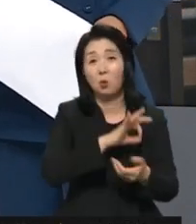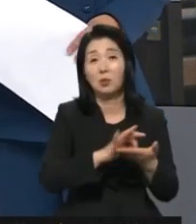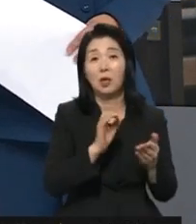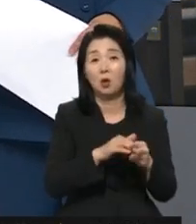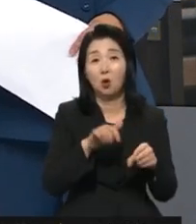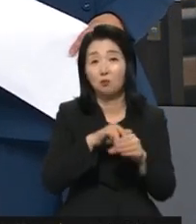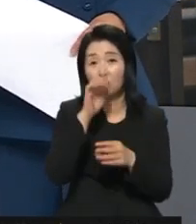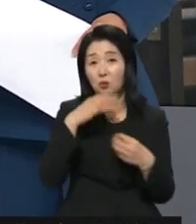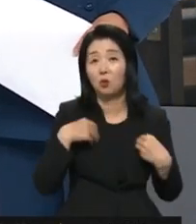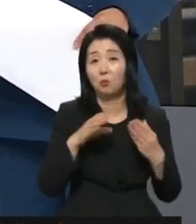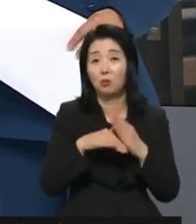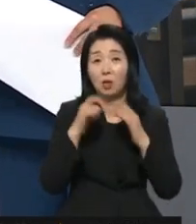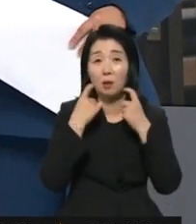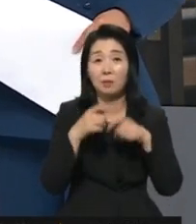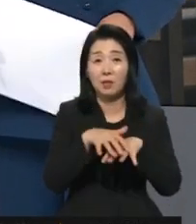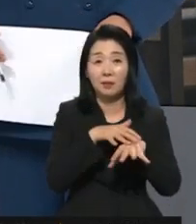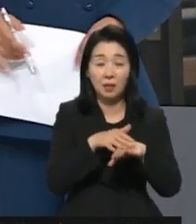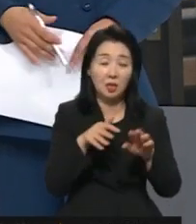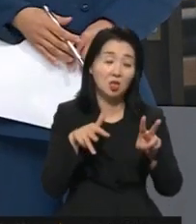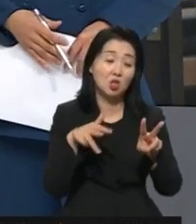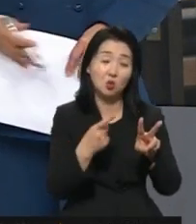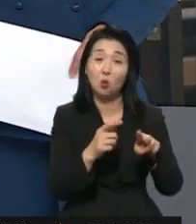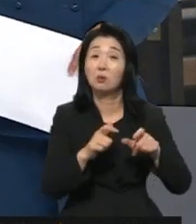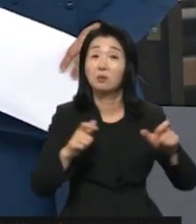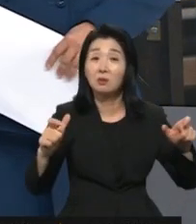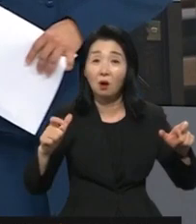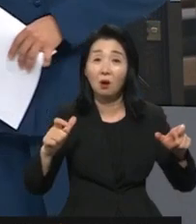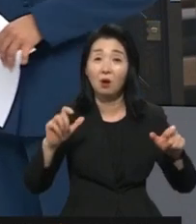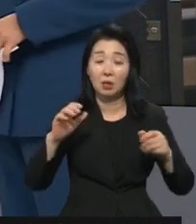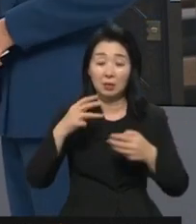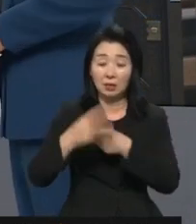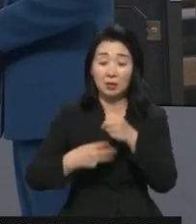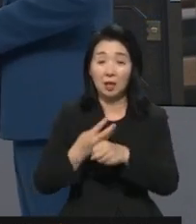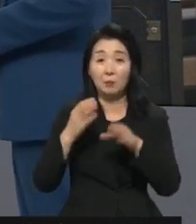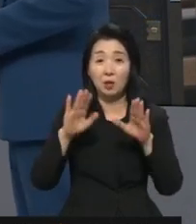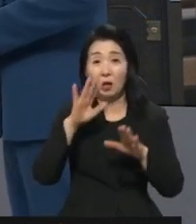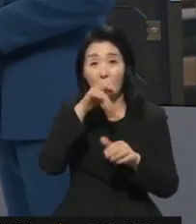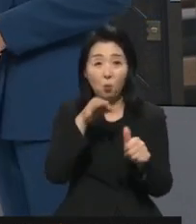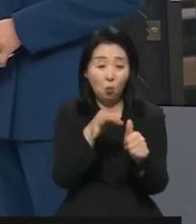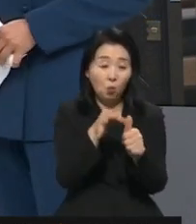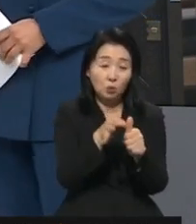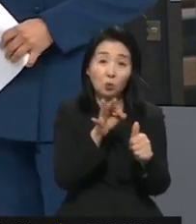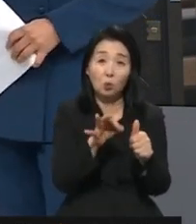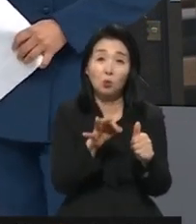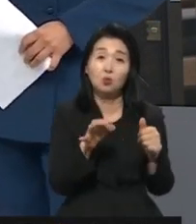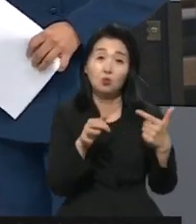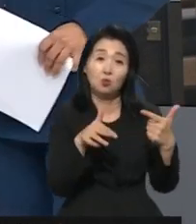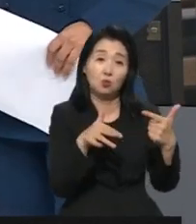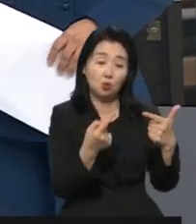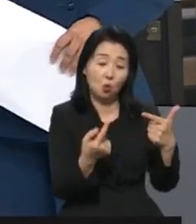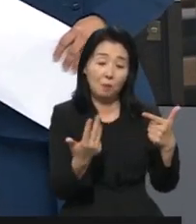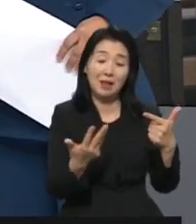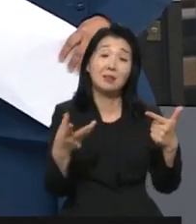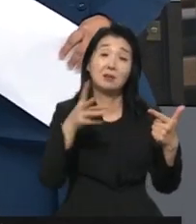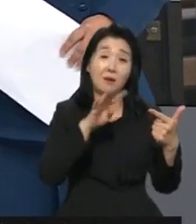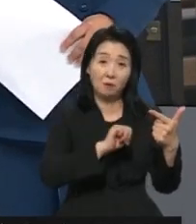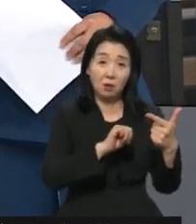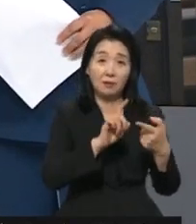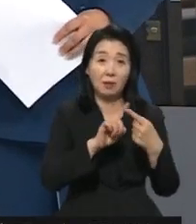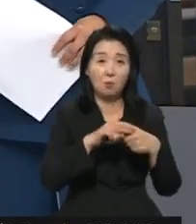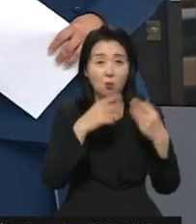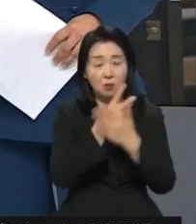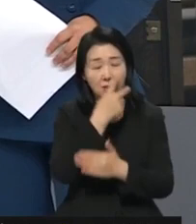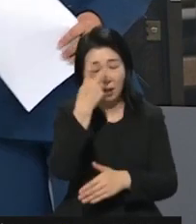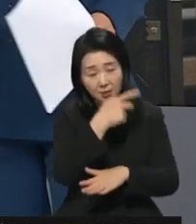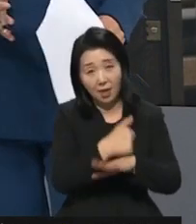이 민간단체 보조금이 2조 늘었다면서 최근 3년간 지급된 보조금 총 6조 8천억 원에 대한 일제